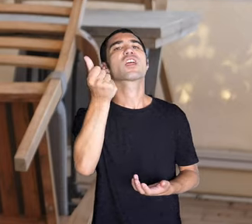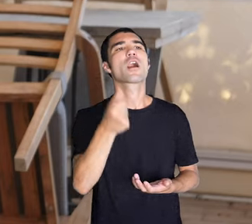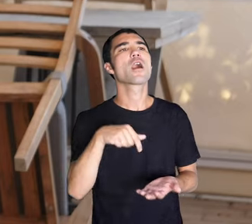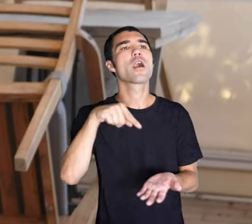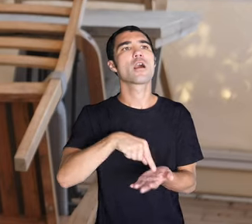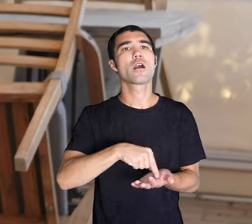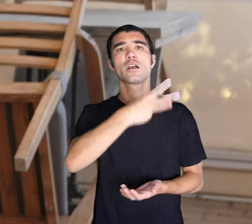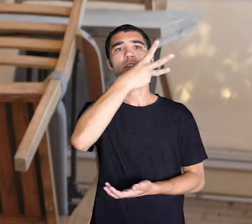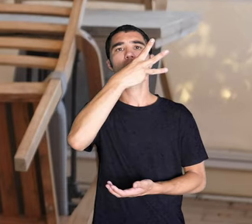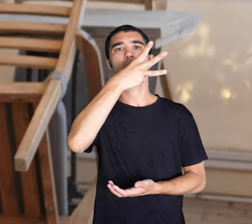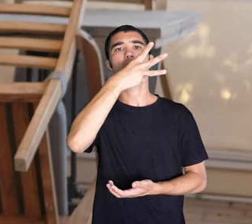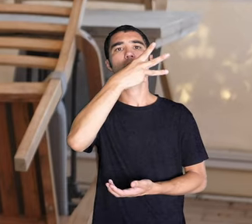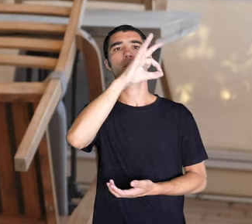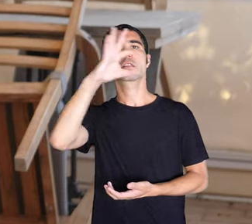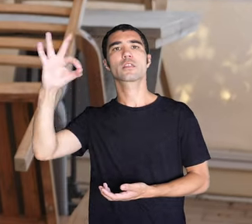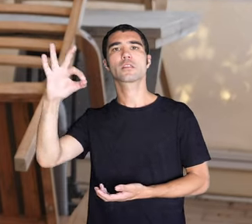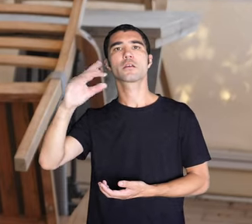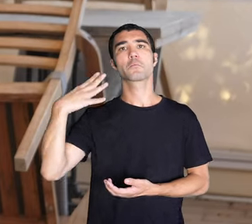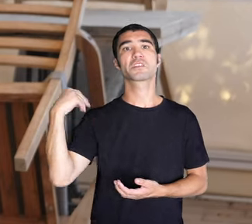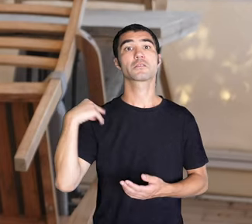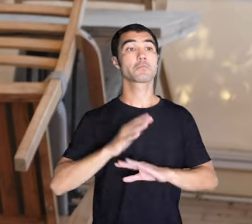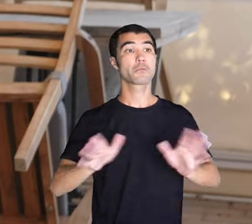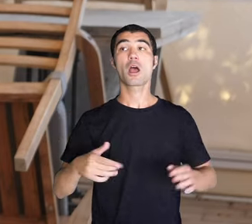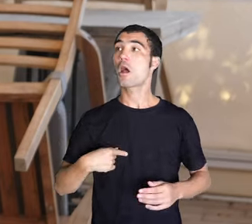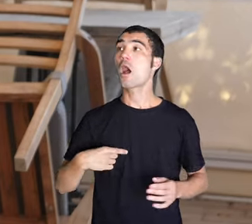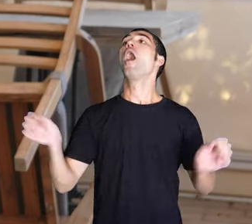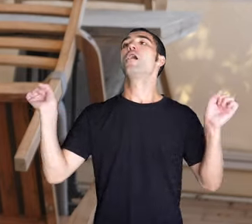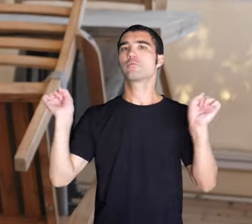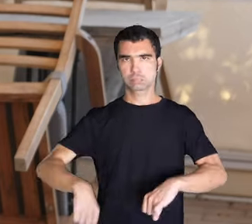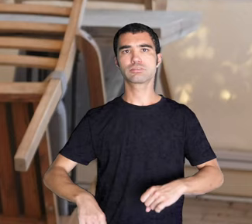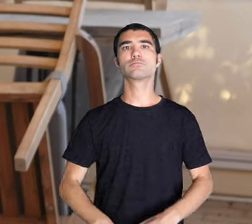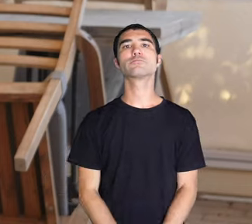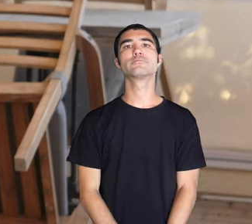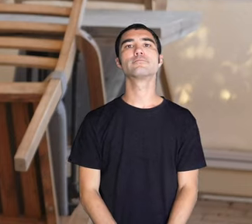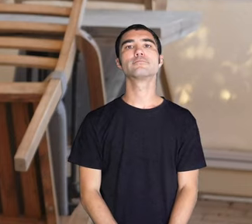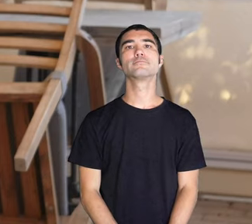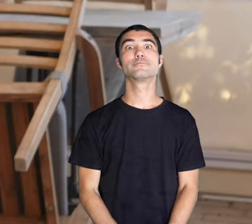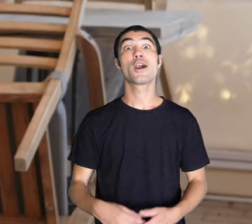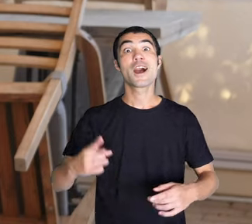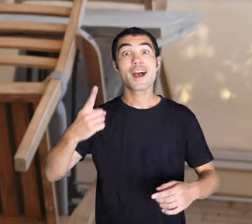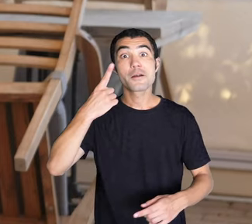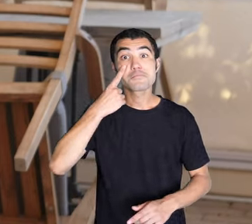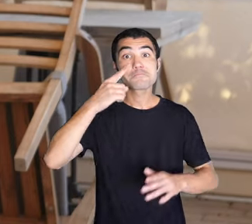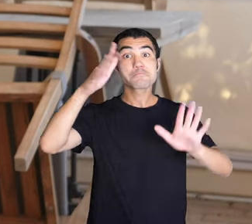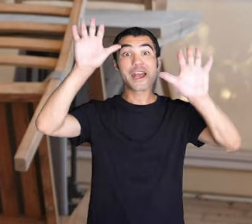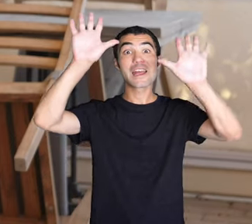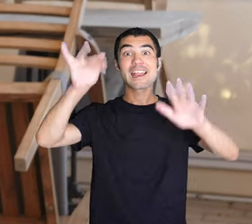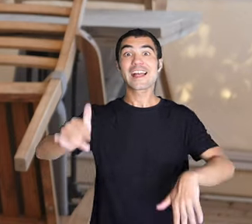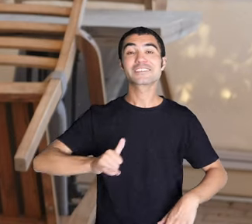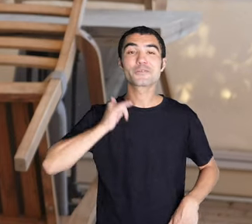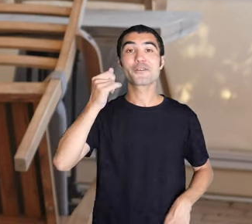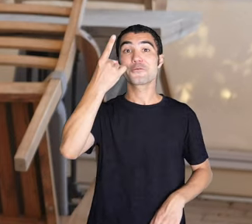300 pessetes. I que no venga. I mira tu, i va entrar